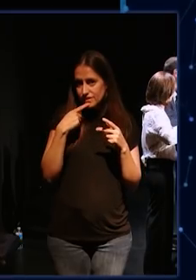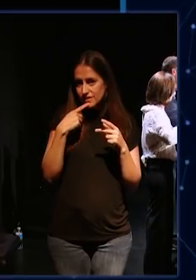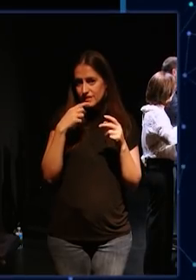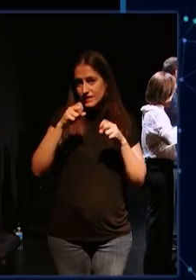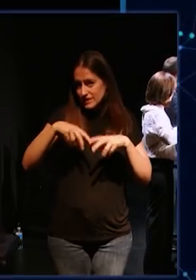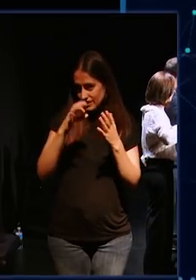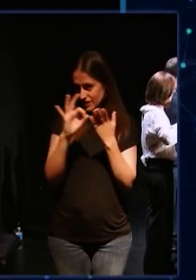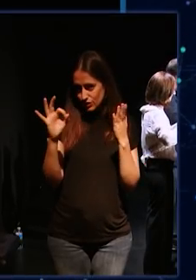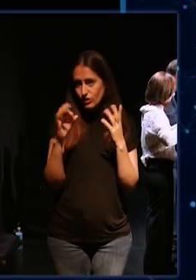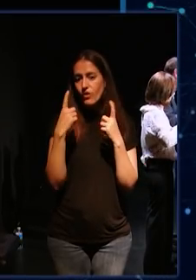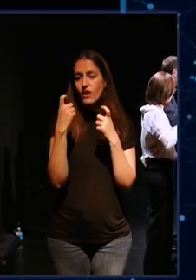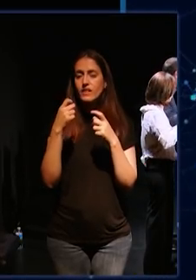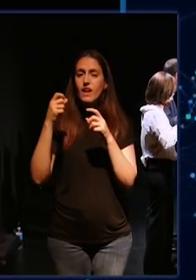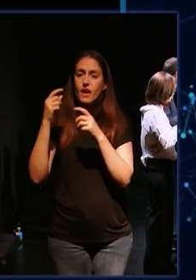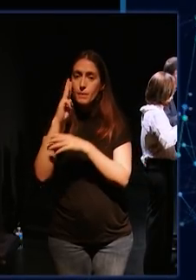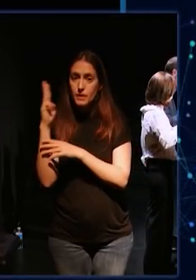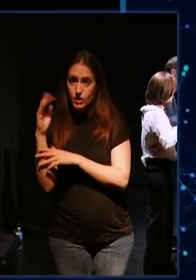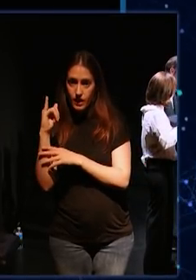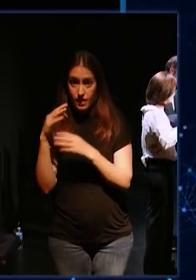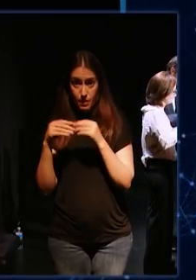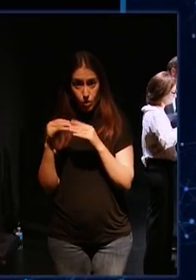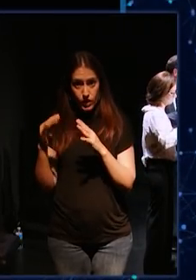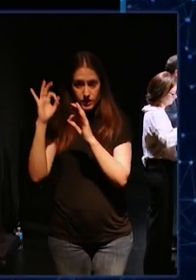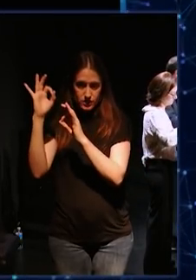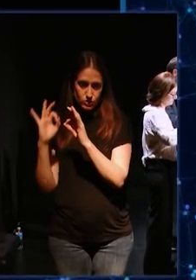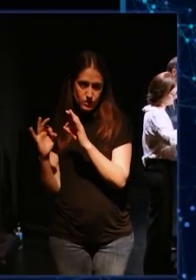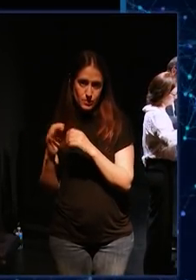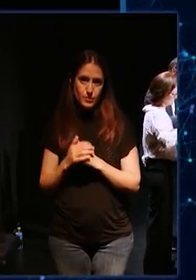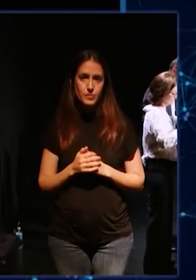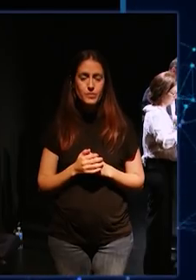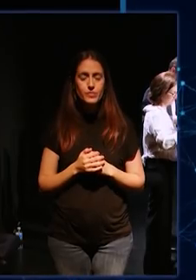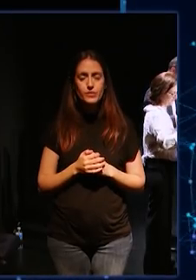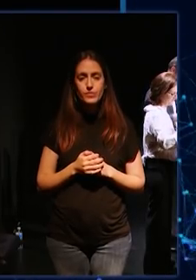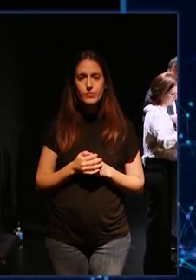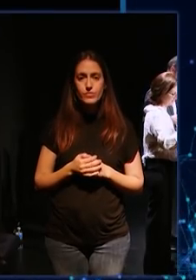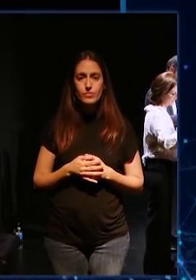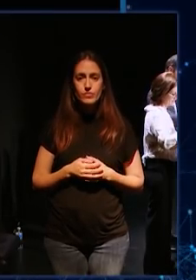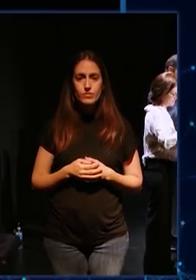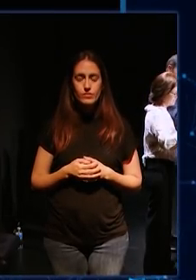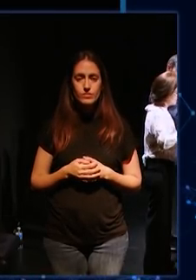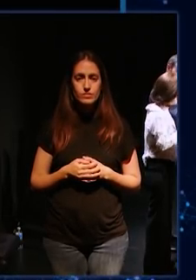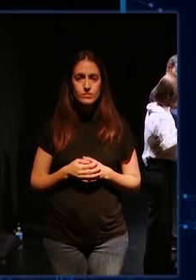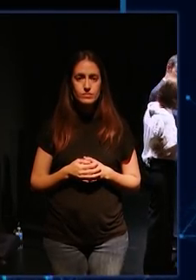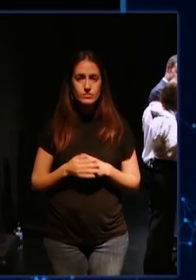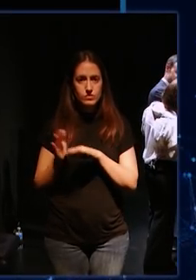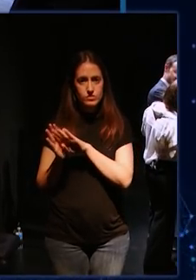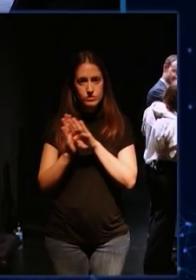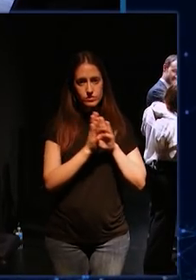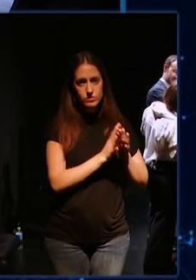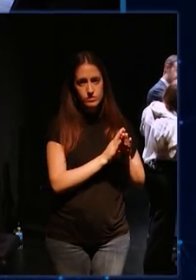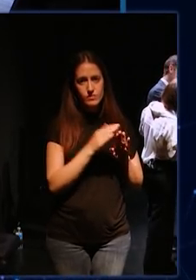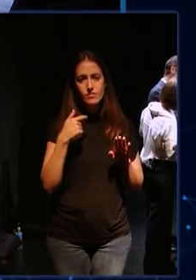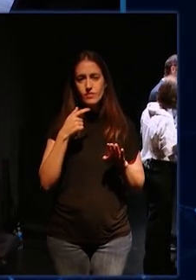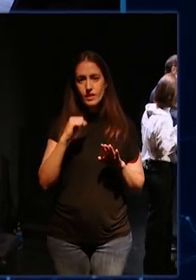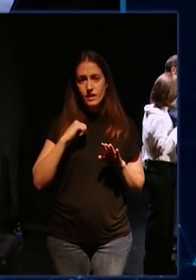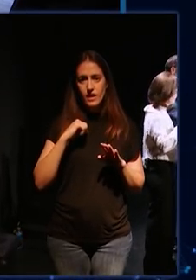comptant. Falten el Partit Popular i Demòcrates, que entenem doncs, que el Jordi Nadal en tenia que es quedaven fora. Tinc la de l'Anna Costa.